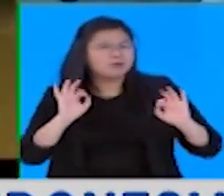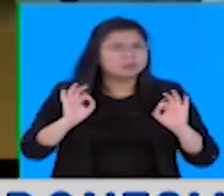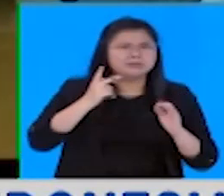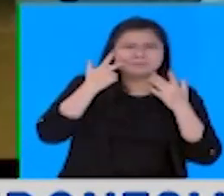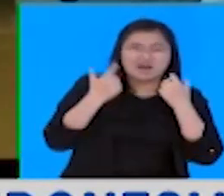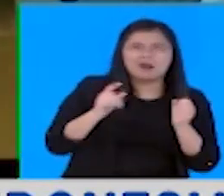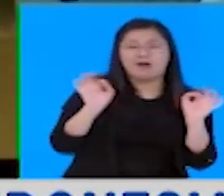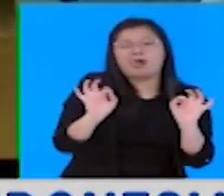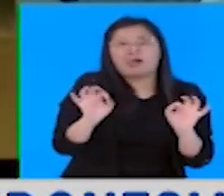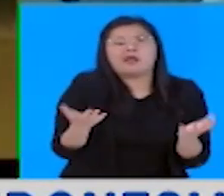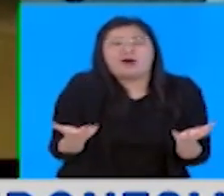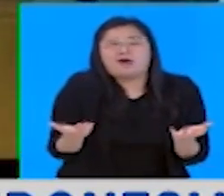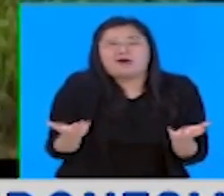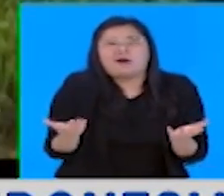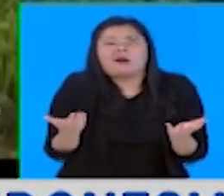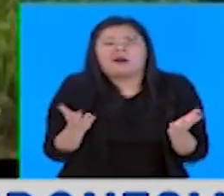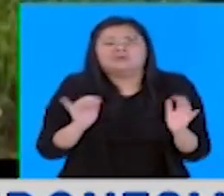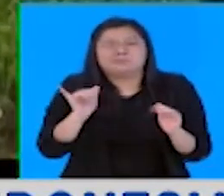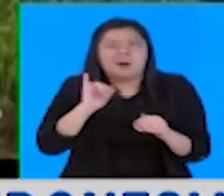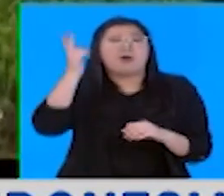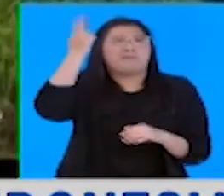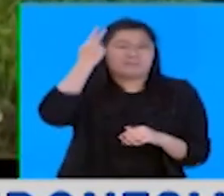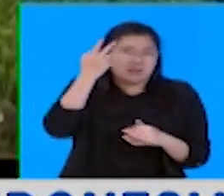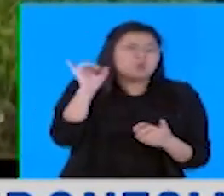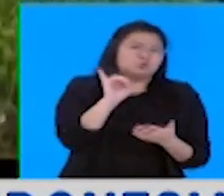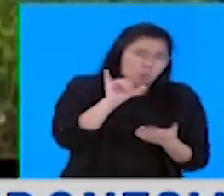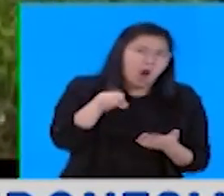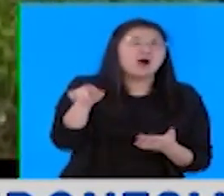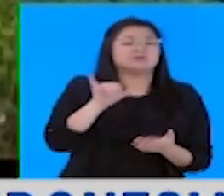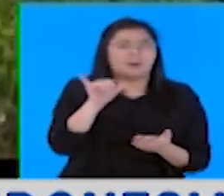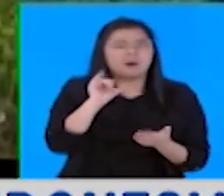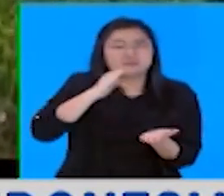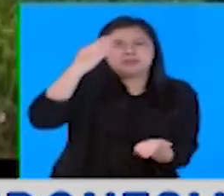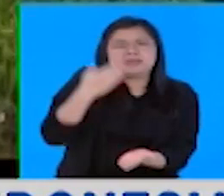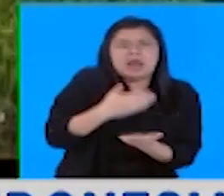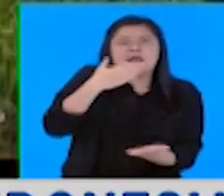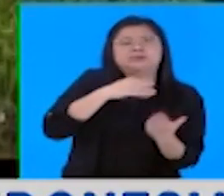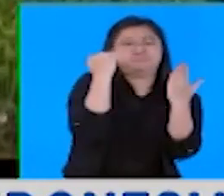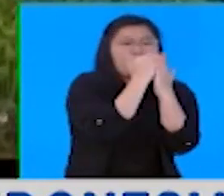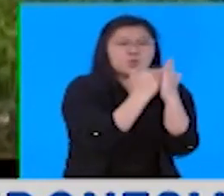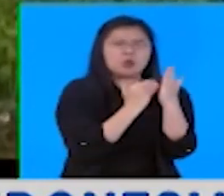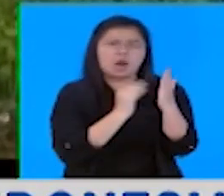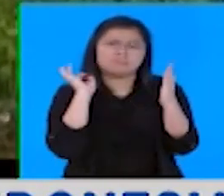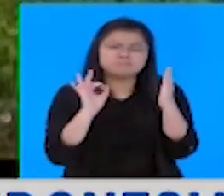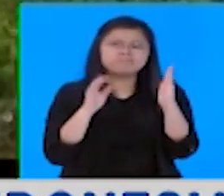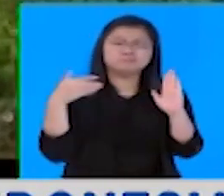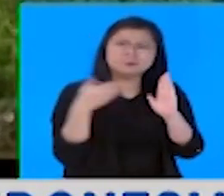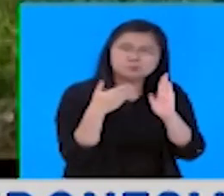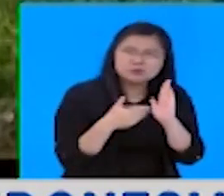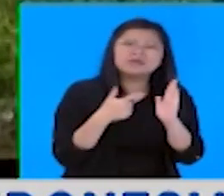dalam perencanaan tata ruang kita tahu seharusnya dalam undang-undang lingkungan